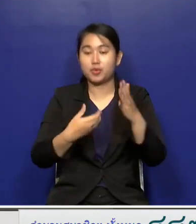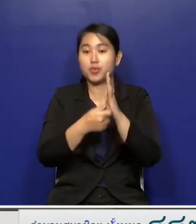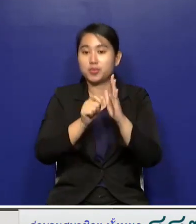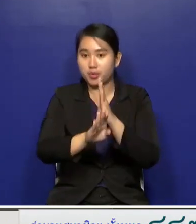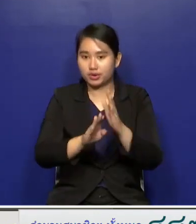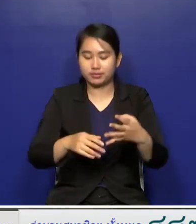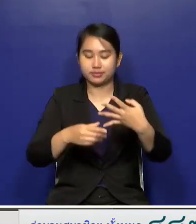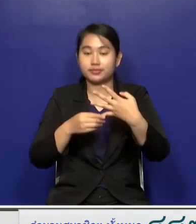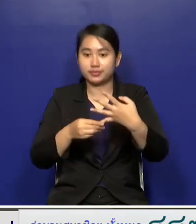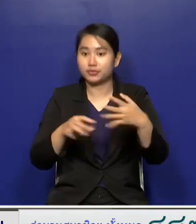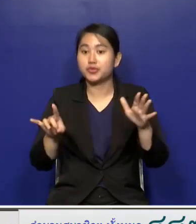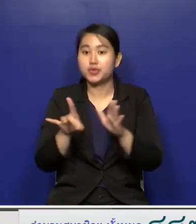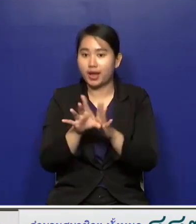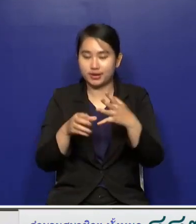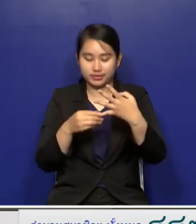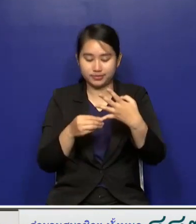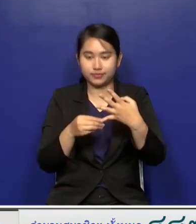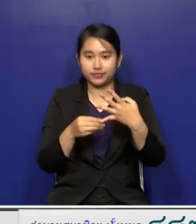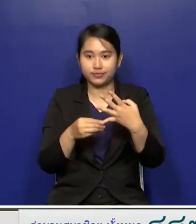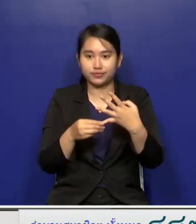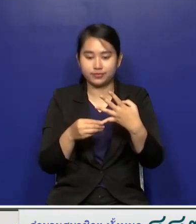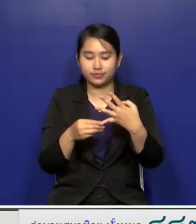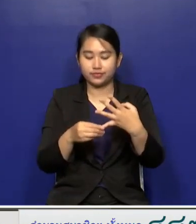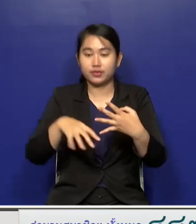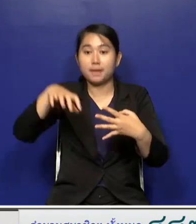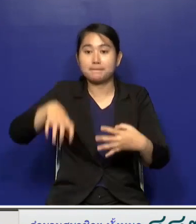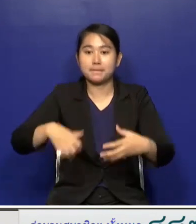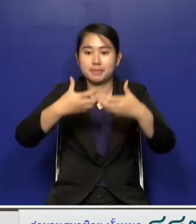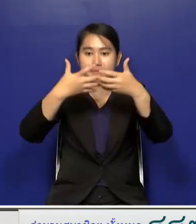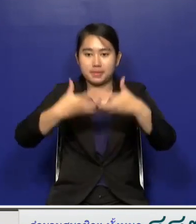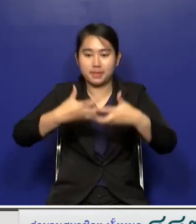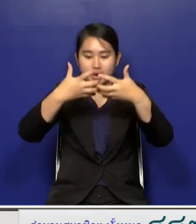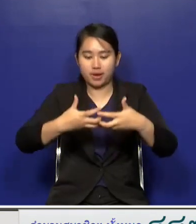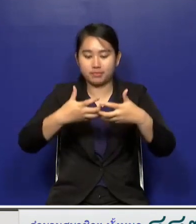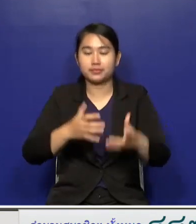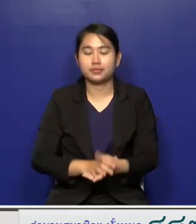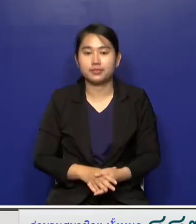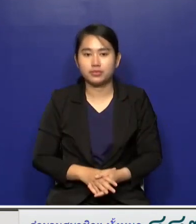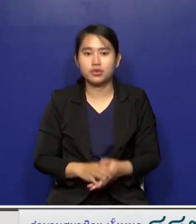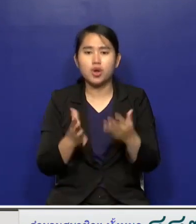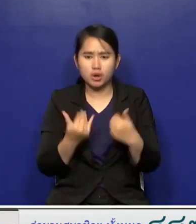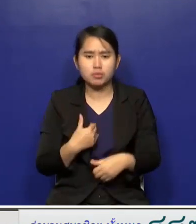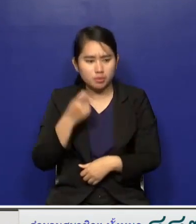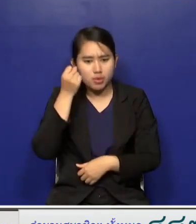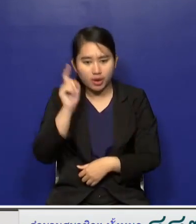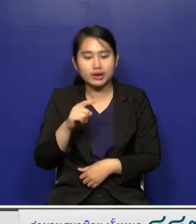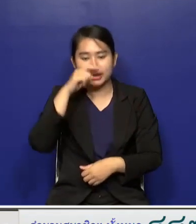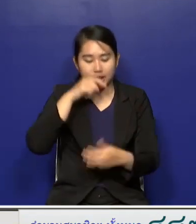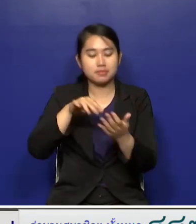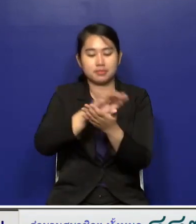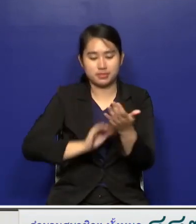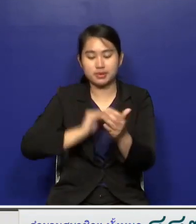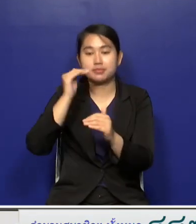สุดท้ายเมืองที่เป็นเขตอุตสาหกรรมผมเข้าใจว่าประเทศของเรามีความเจริญเติบ